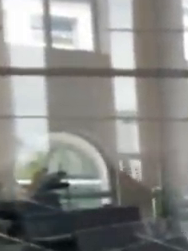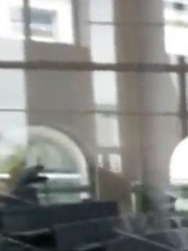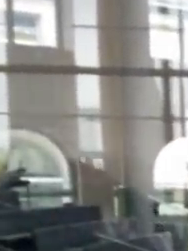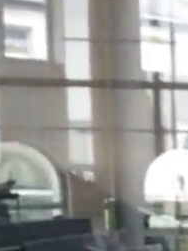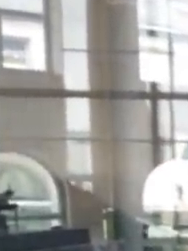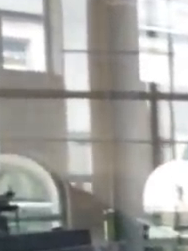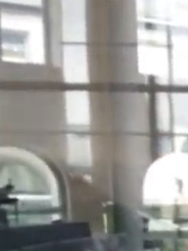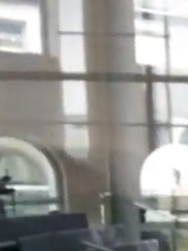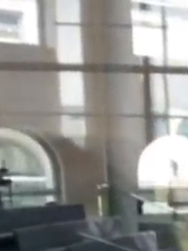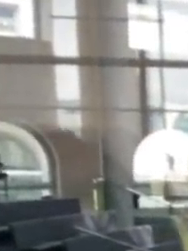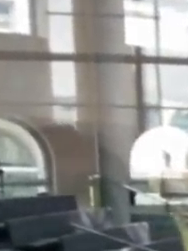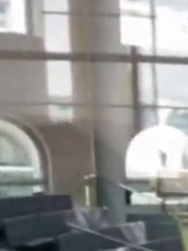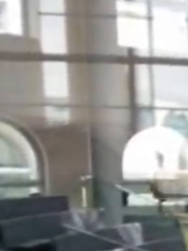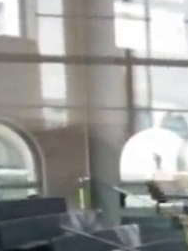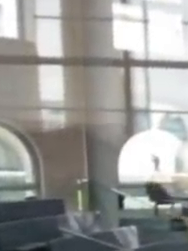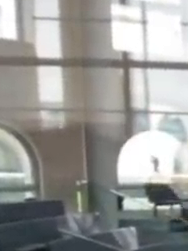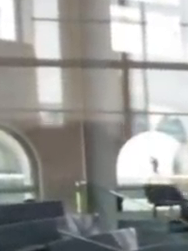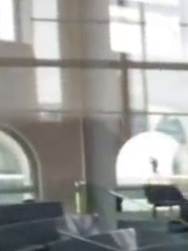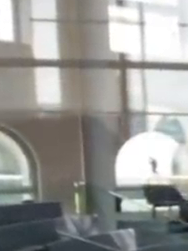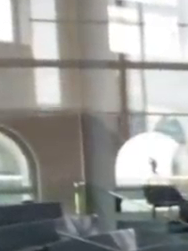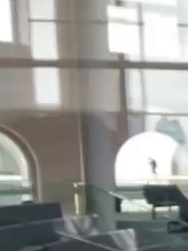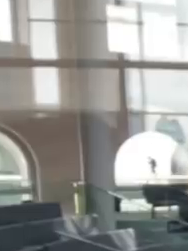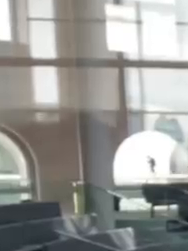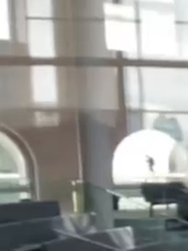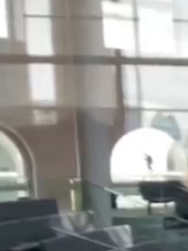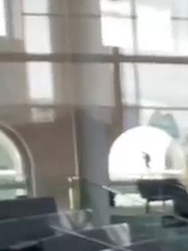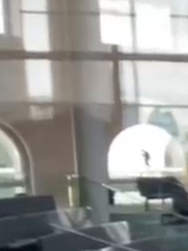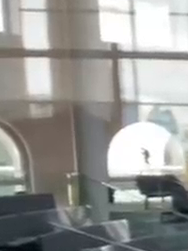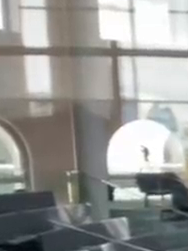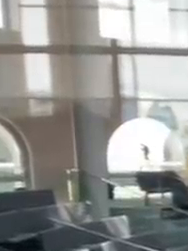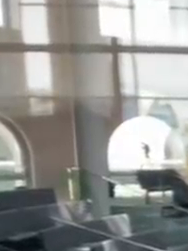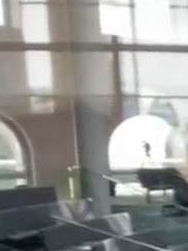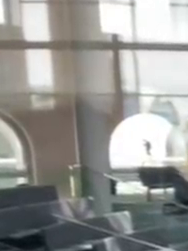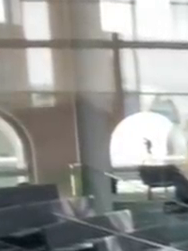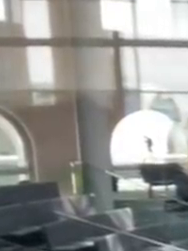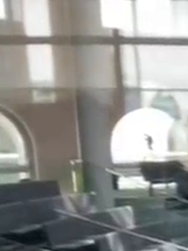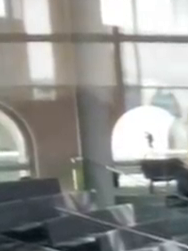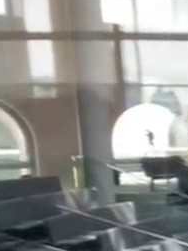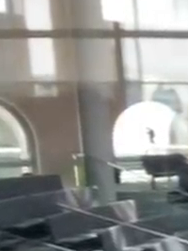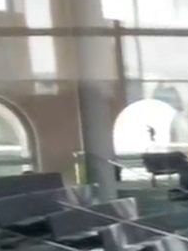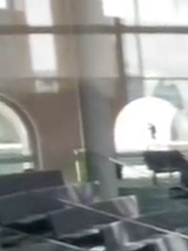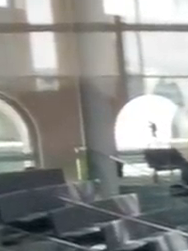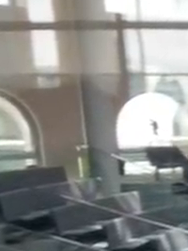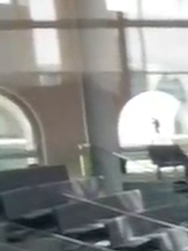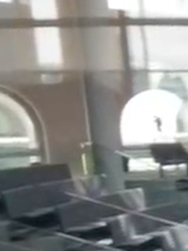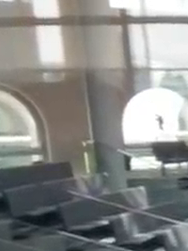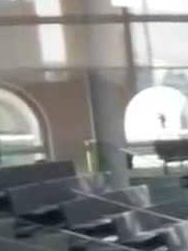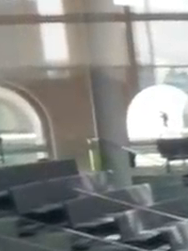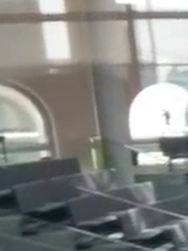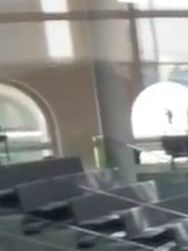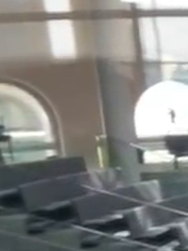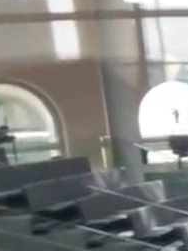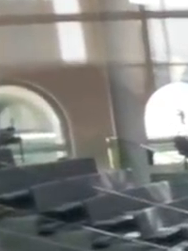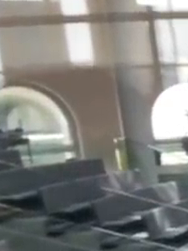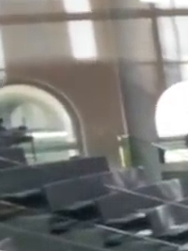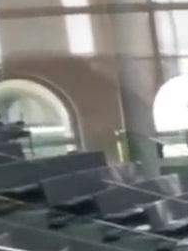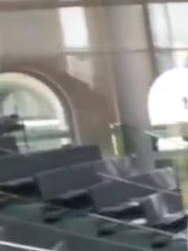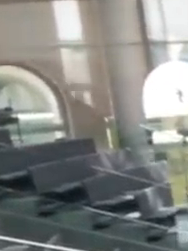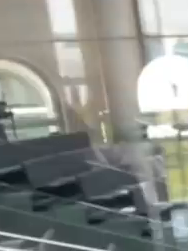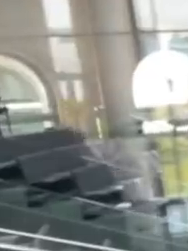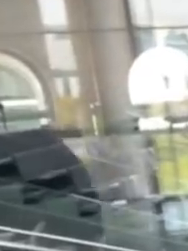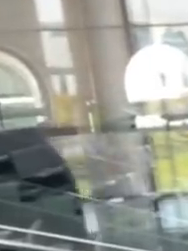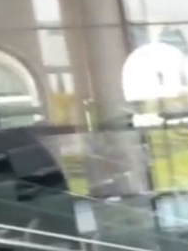die Sitzung statt. Da sehen Sie, Herr Kubicki ist hier gerade der Sitzungsleiter. Es spricht